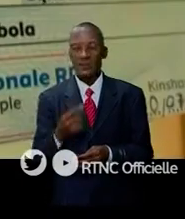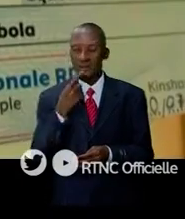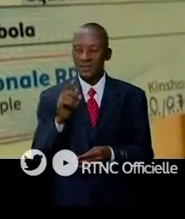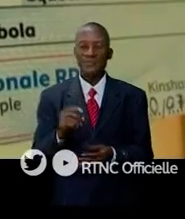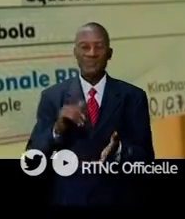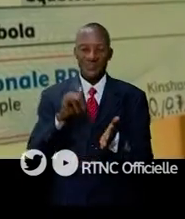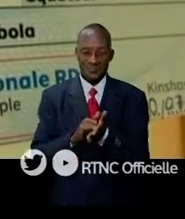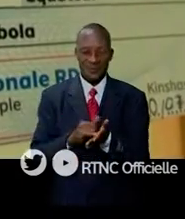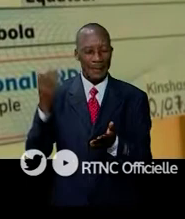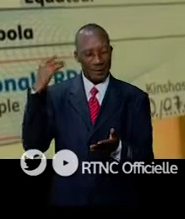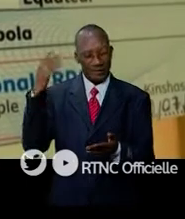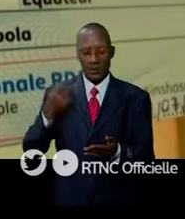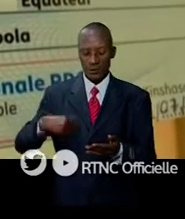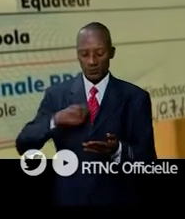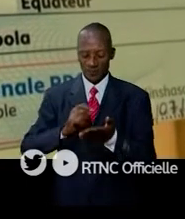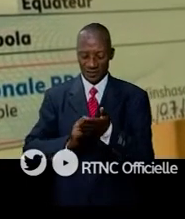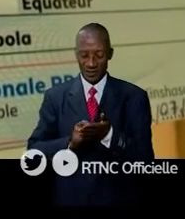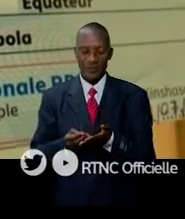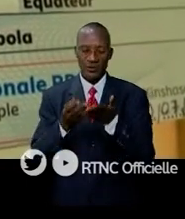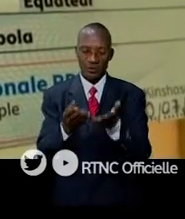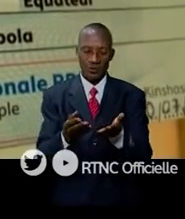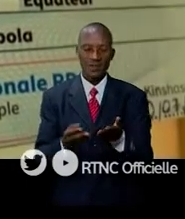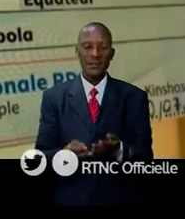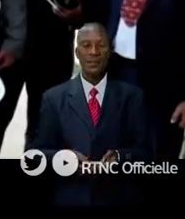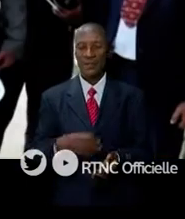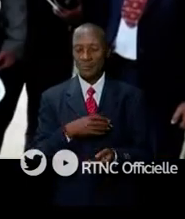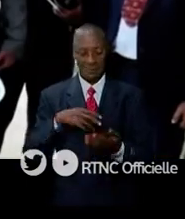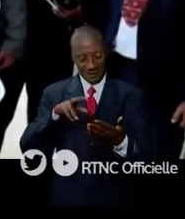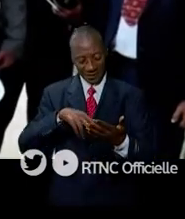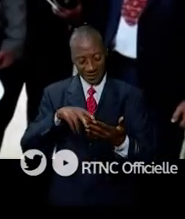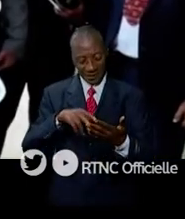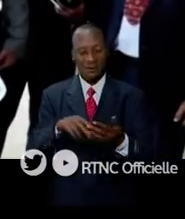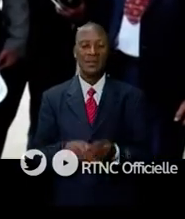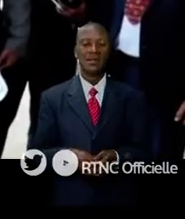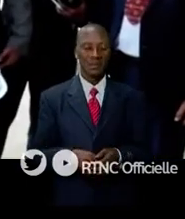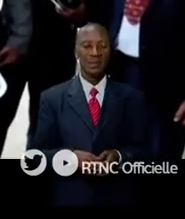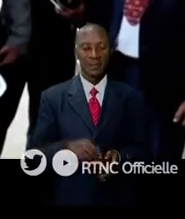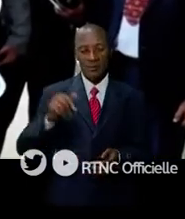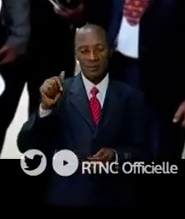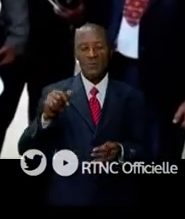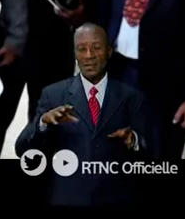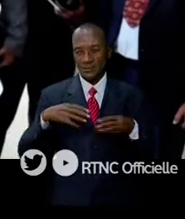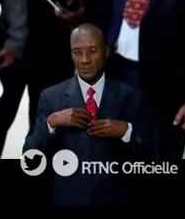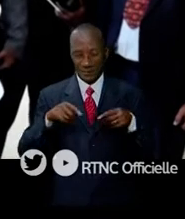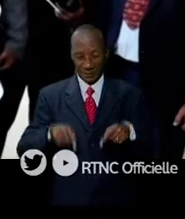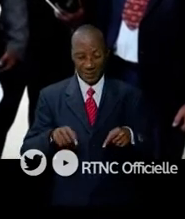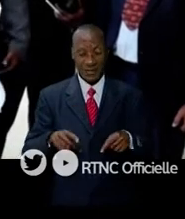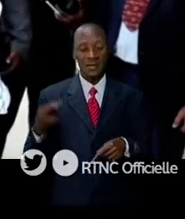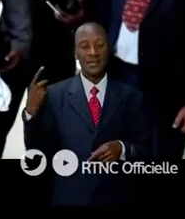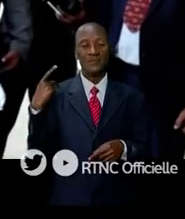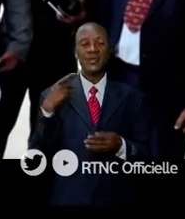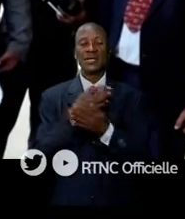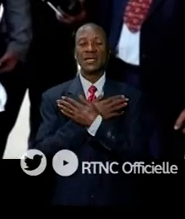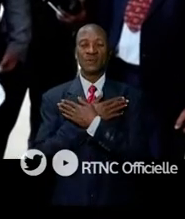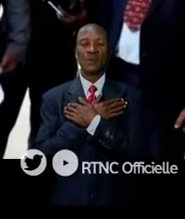à cette population qui est sinistrée. Naturellement, nous sommes en vacances, nous allons prendre des dispositions pour que